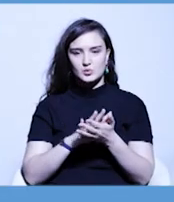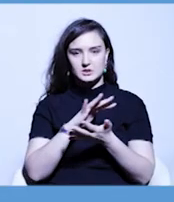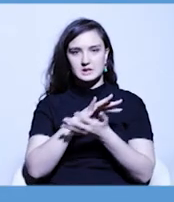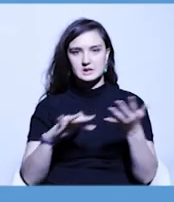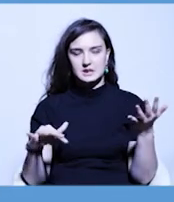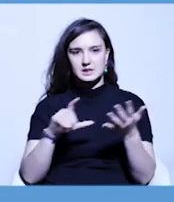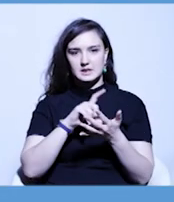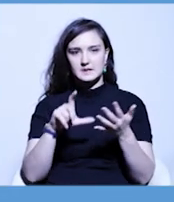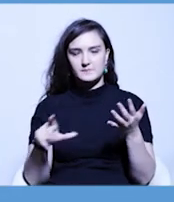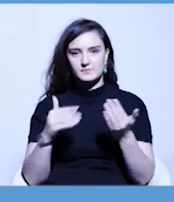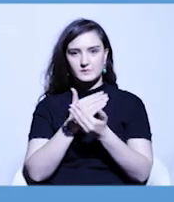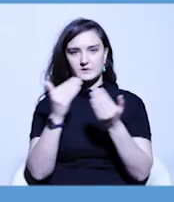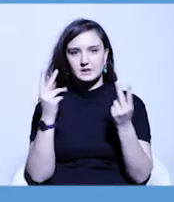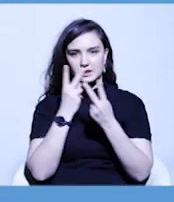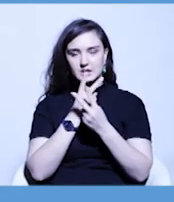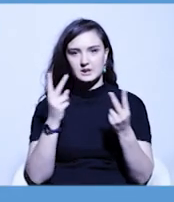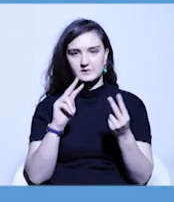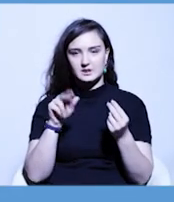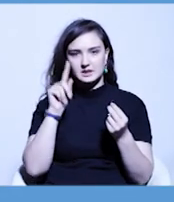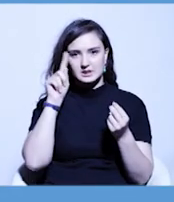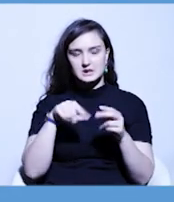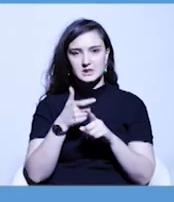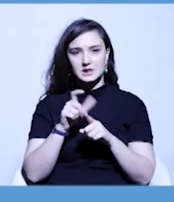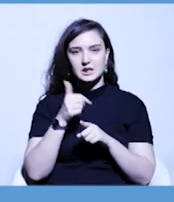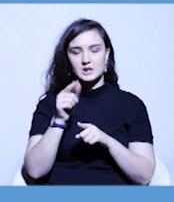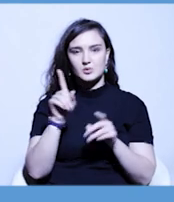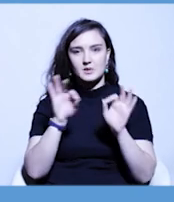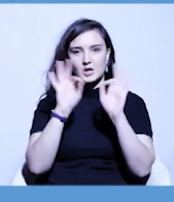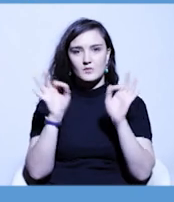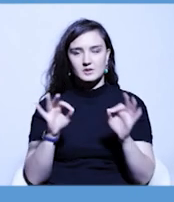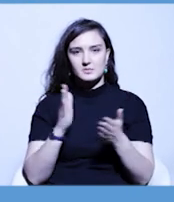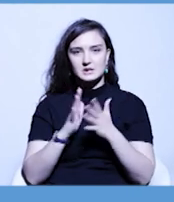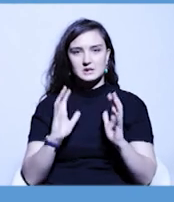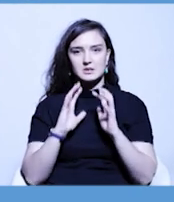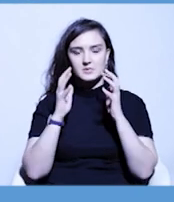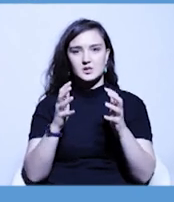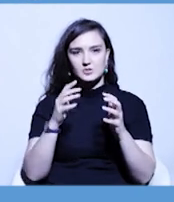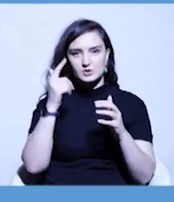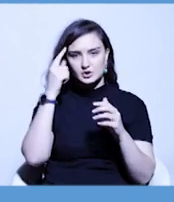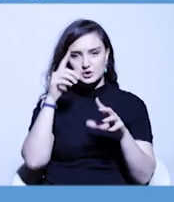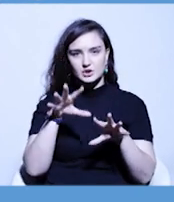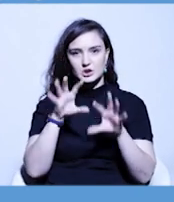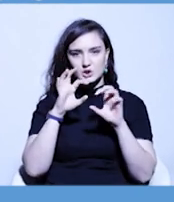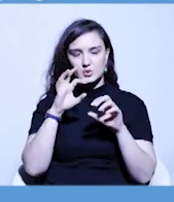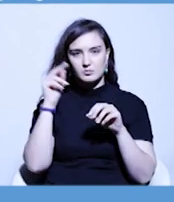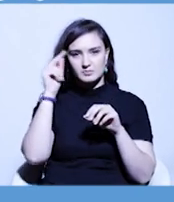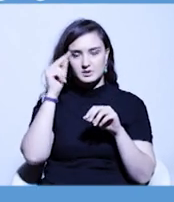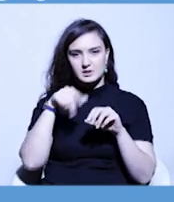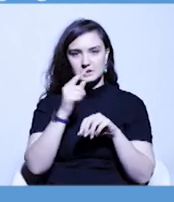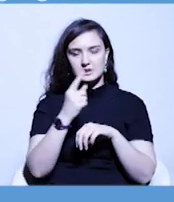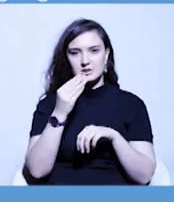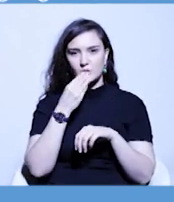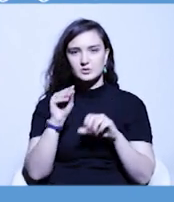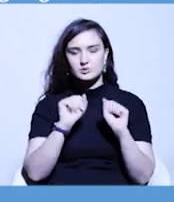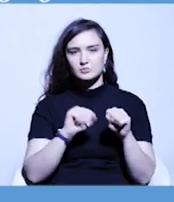გრძელია. აი თქვენ ხედავთ და იცით ძალიან კარგად, რომ ხელოვნება არის სამყაროს შეცნობის ერთ-ერთი საუკეთესო